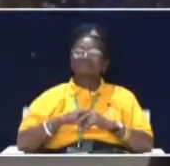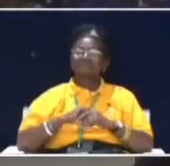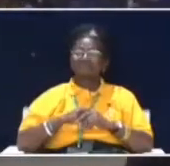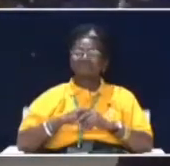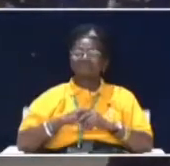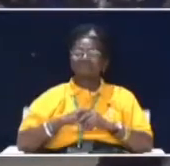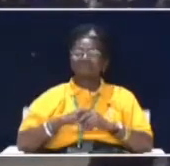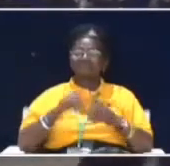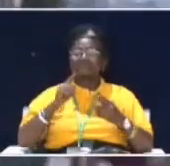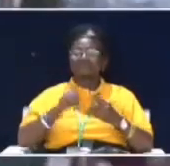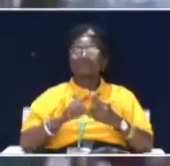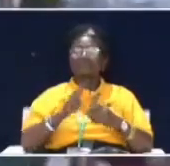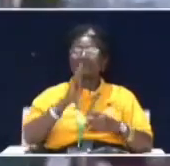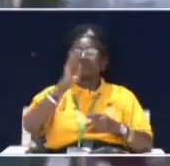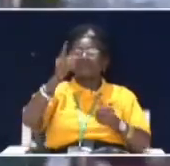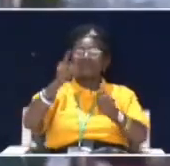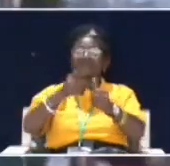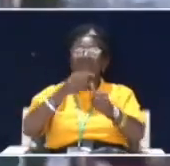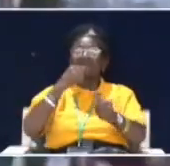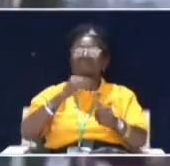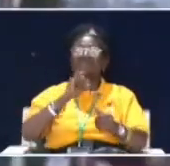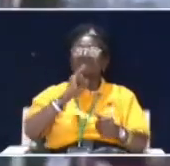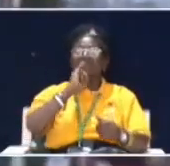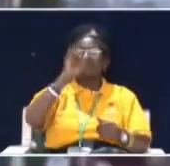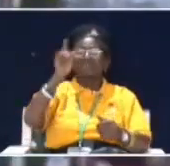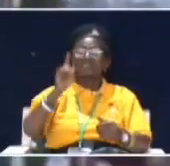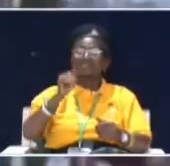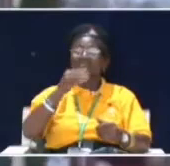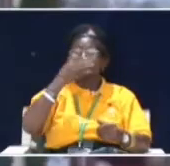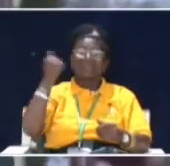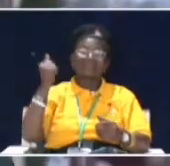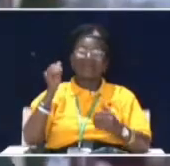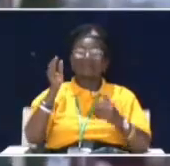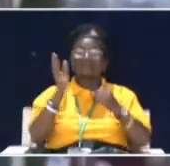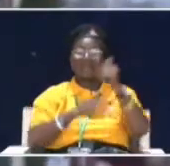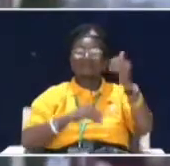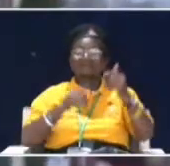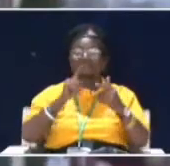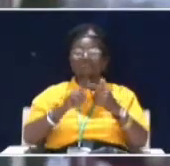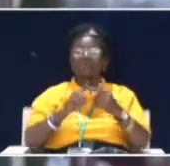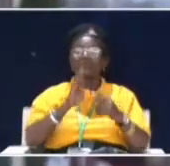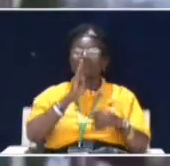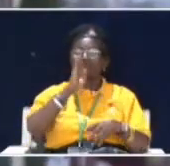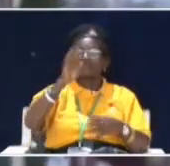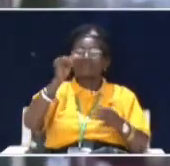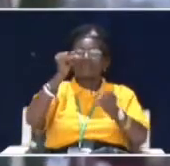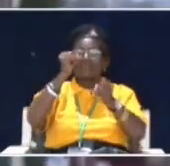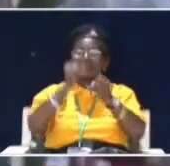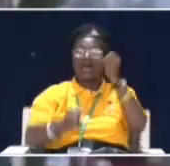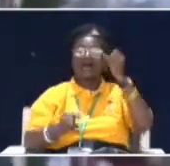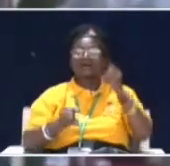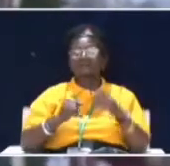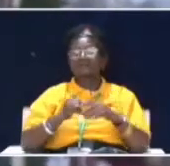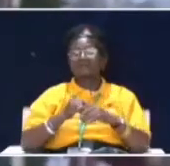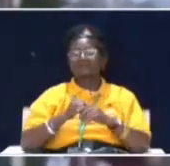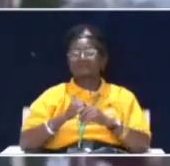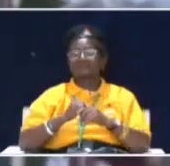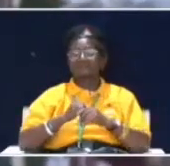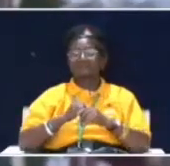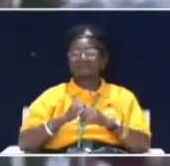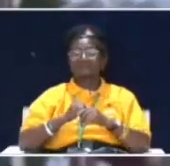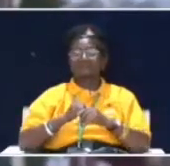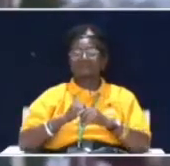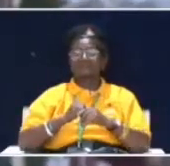To be first is better than to be last. Láti ṣe ipò kíní ó sàn ju kí èèyàn wà ní ipò tó rẹ̀yìn